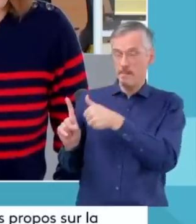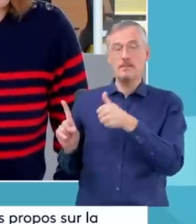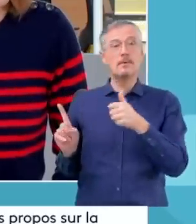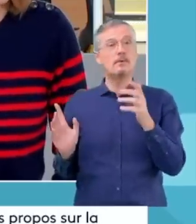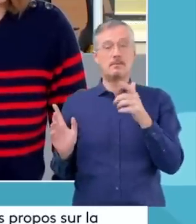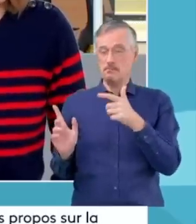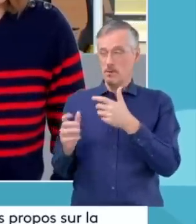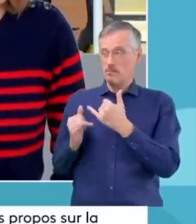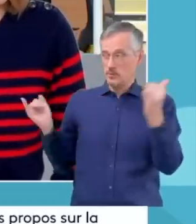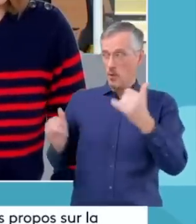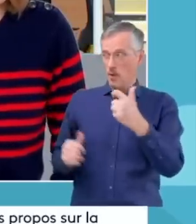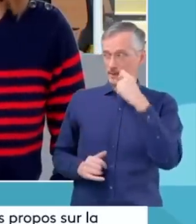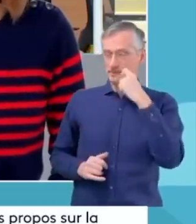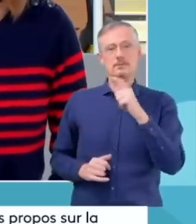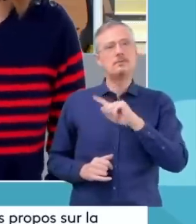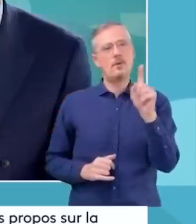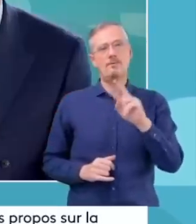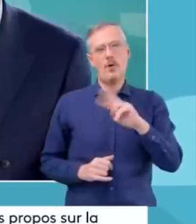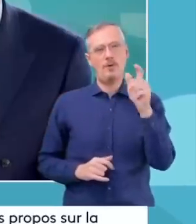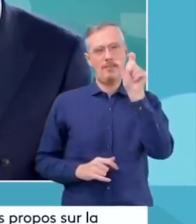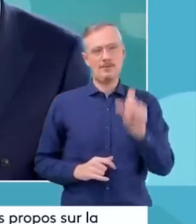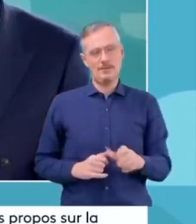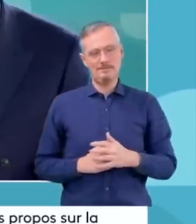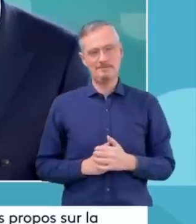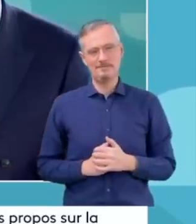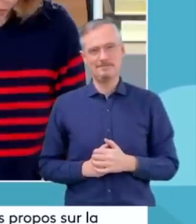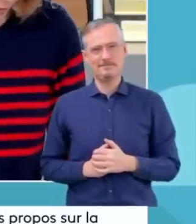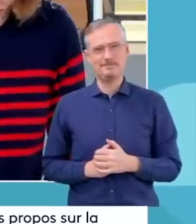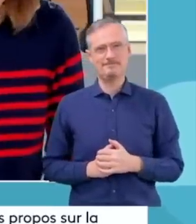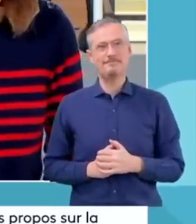Ce n'est pas Monsieur de Fournasse l'invité. Ce n'est pas Monsieur de Fournasse l'invité, tout à fait. Merci, voilà. Antoine Léo.